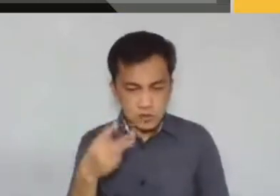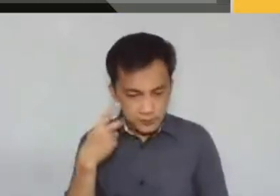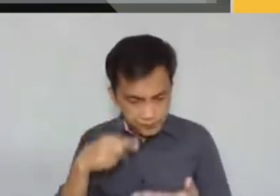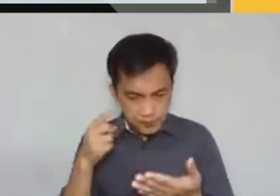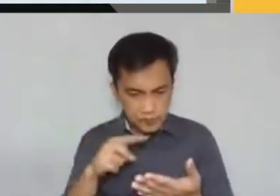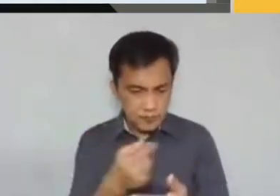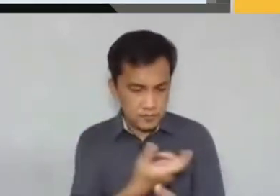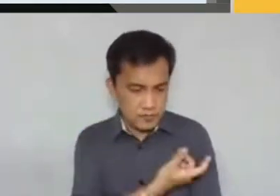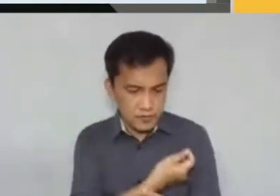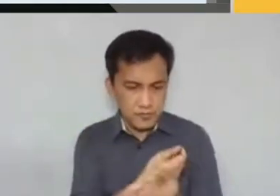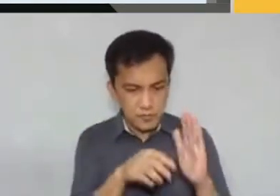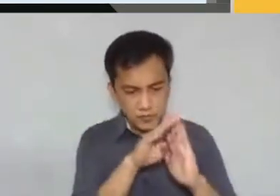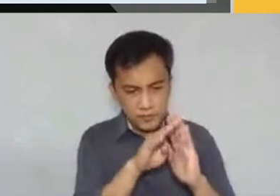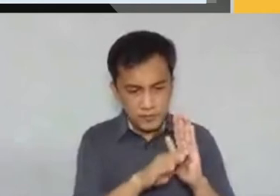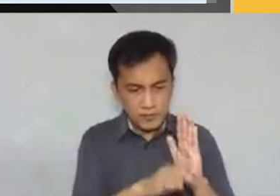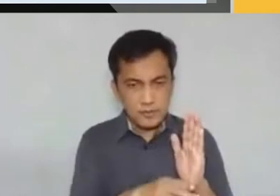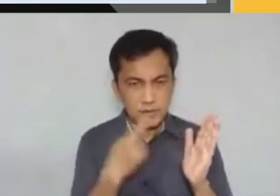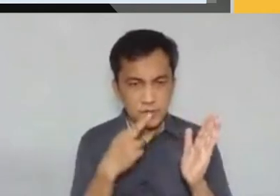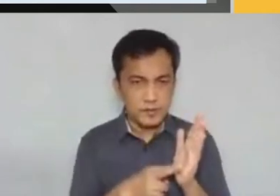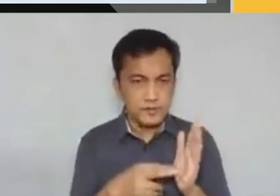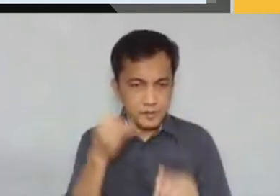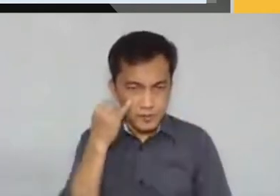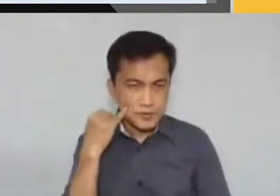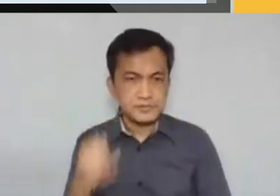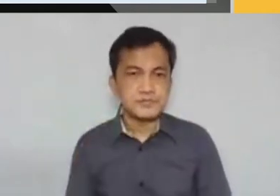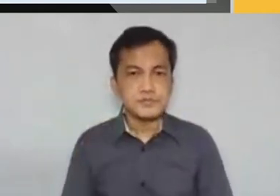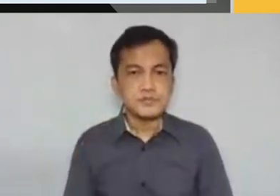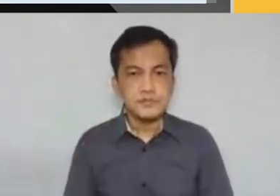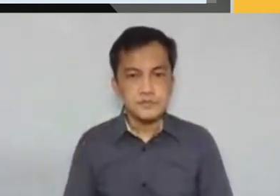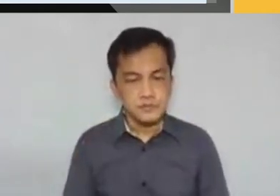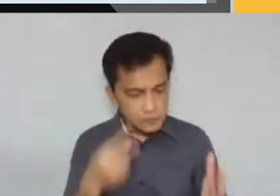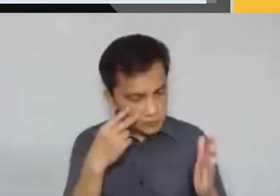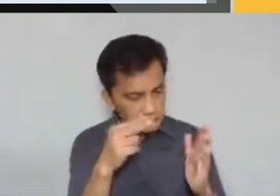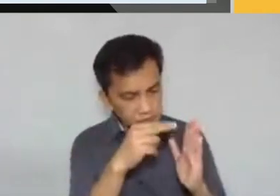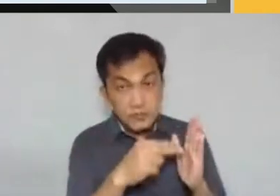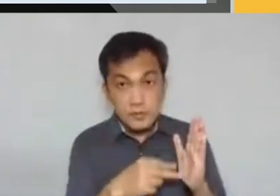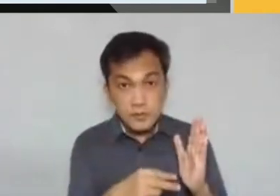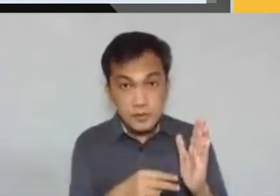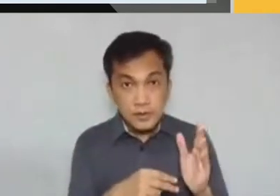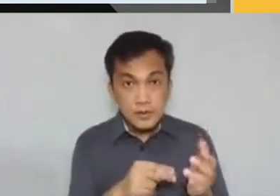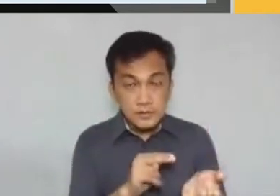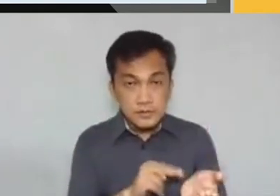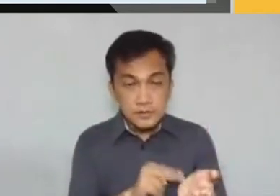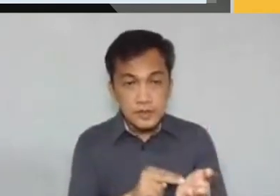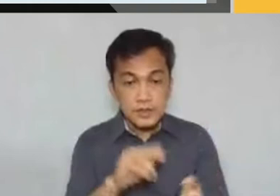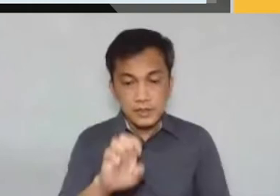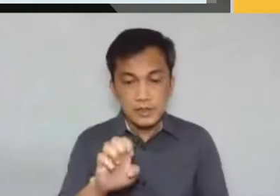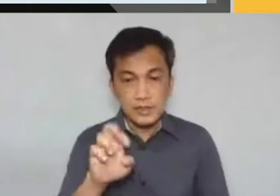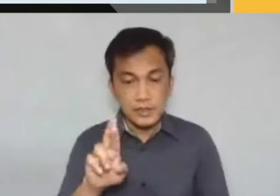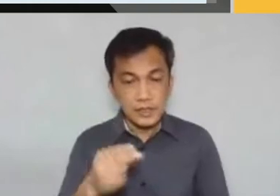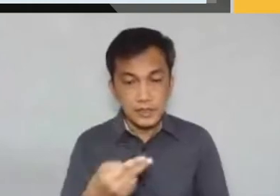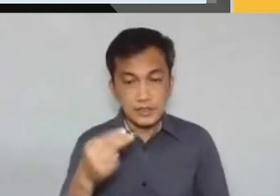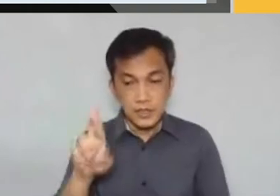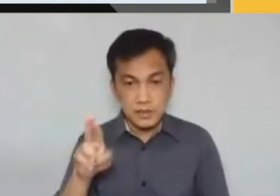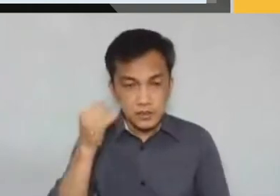o immunization record ni Juana. Tinignan ito ng nurse sa EHR ni Juana at napag-alaman